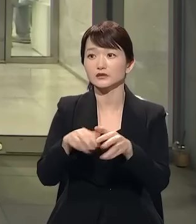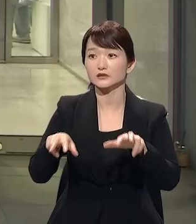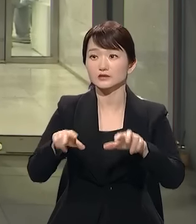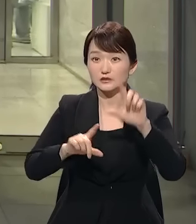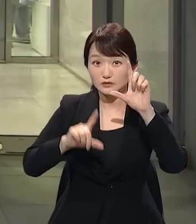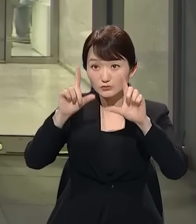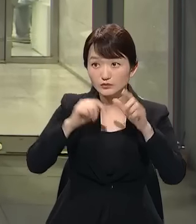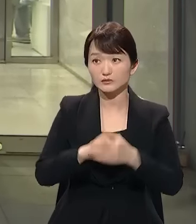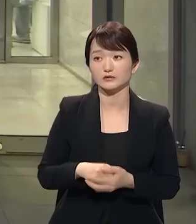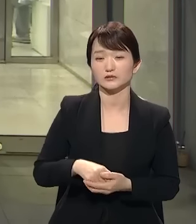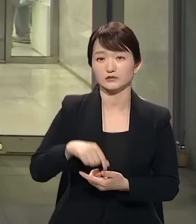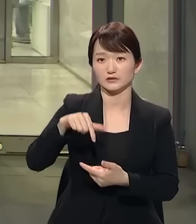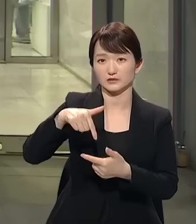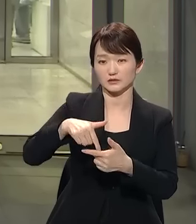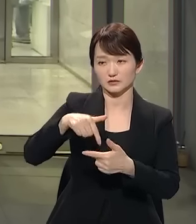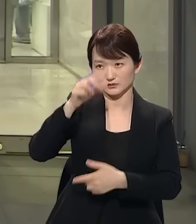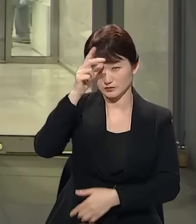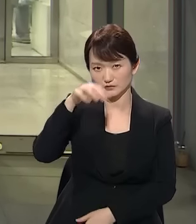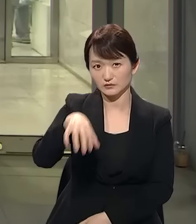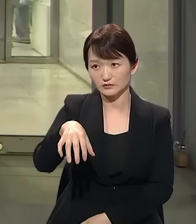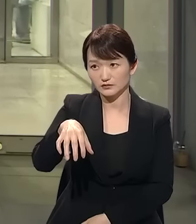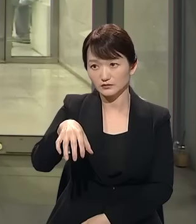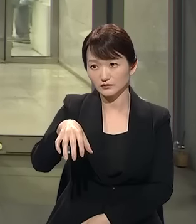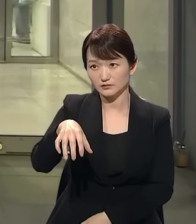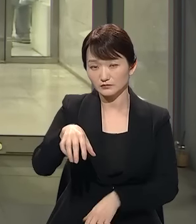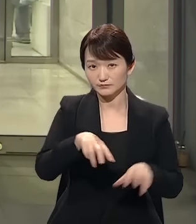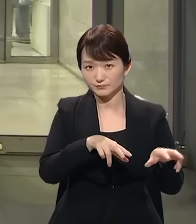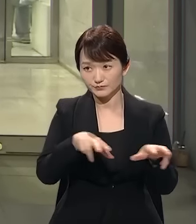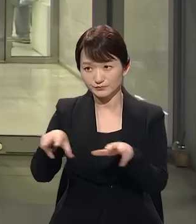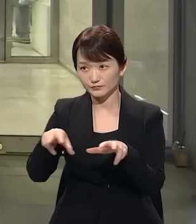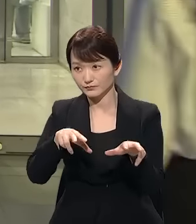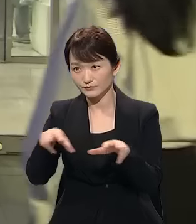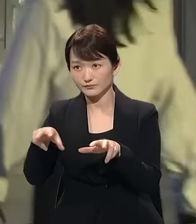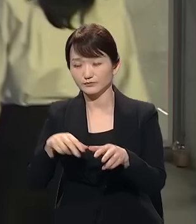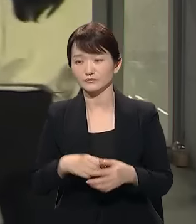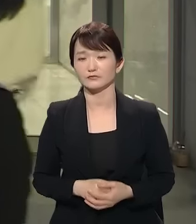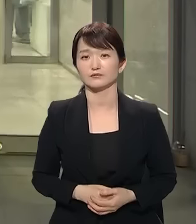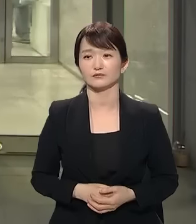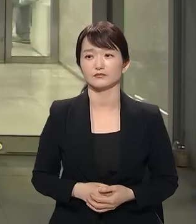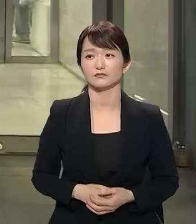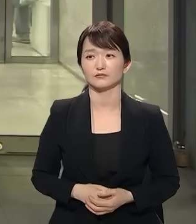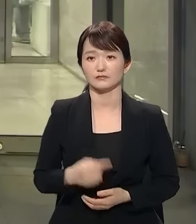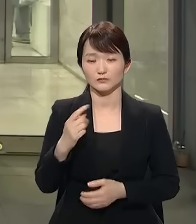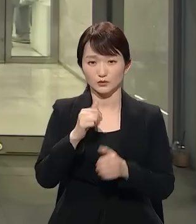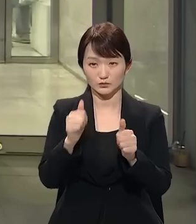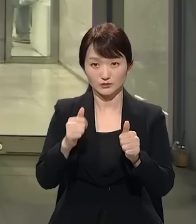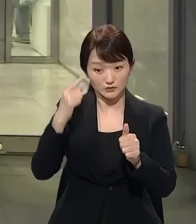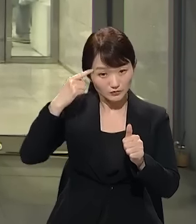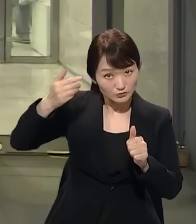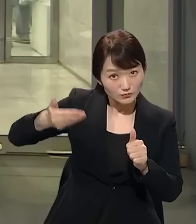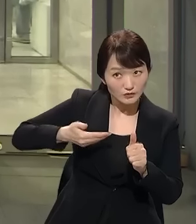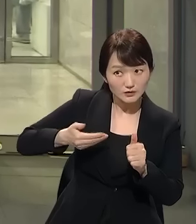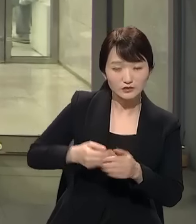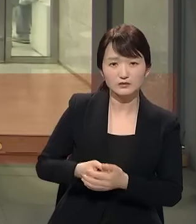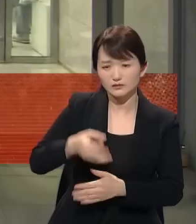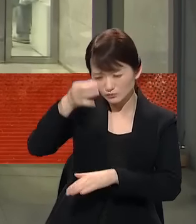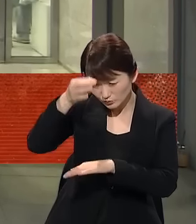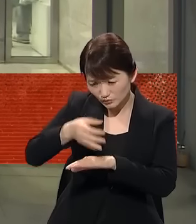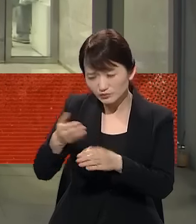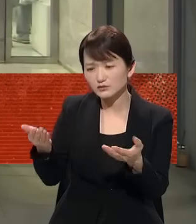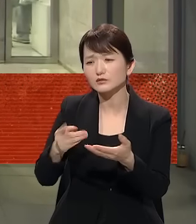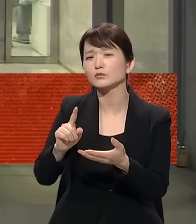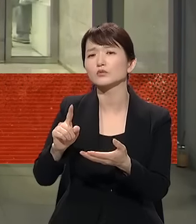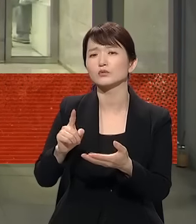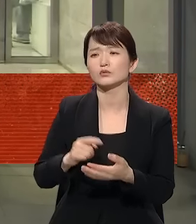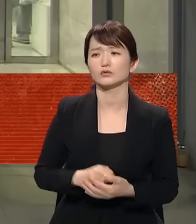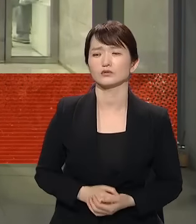장면 지금 강남경찰서 라이브 상황인데 변호사가 질문 받겠다고 했어요. 죄송할 짓을 왜 해?